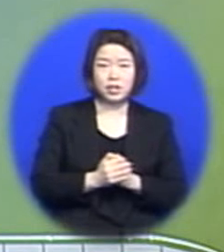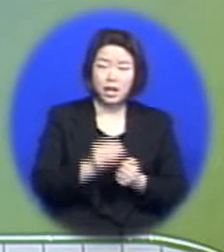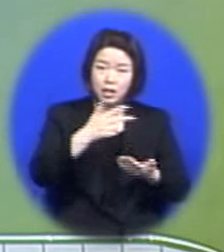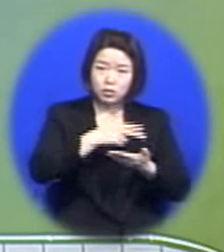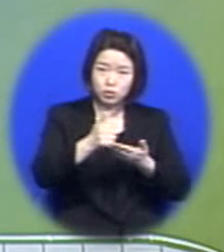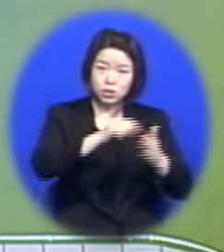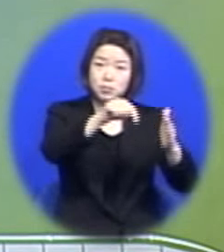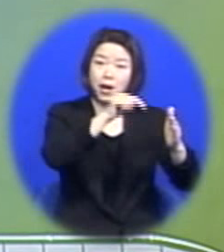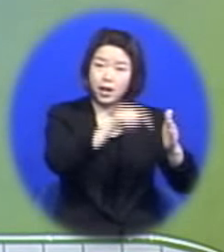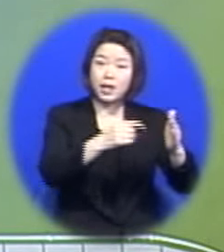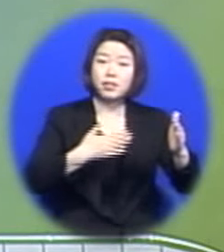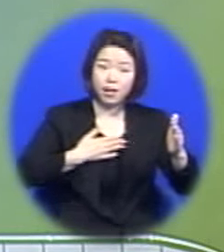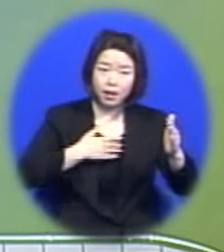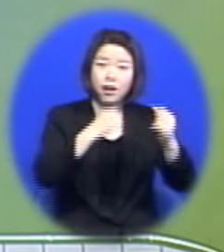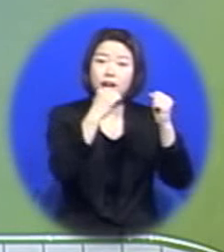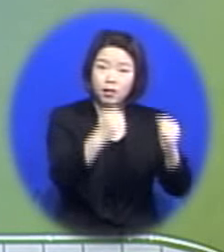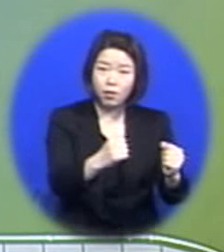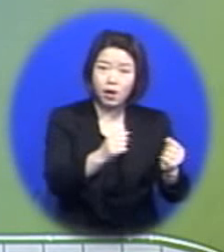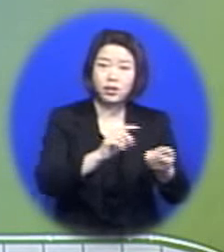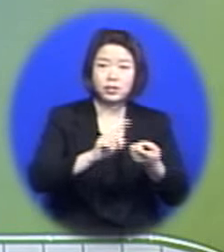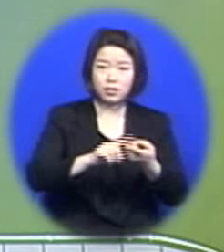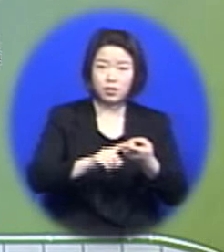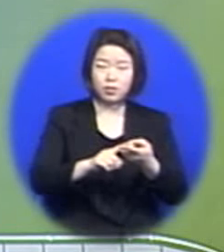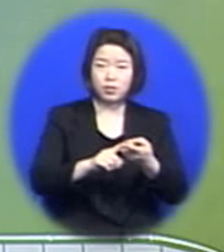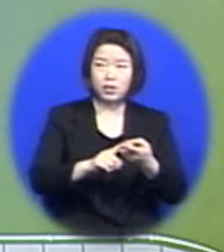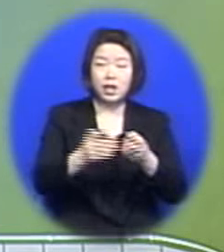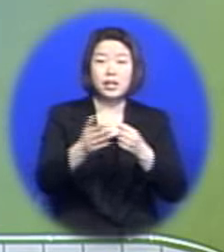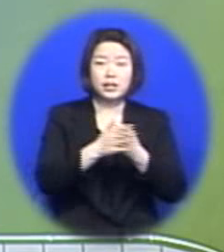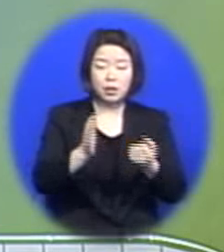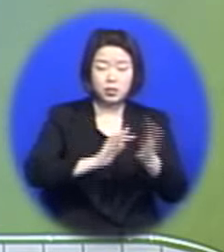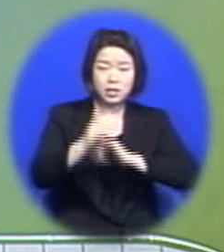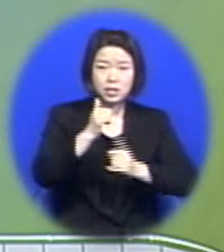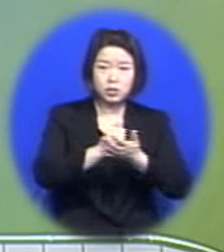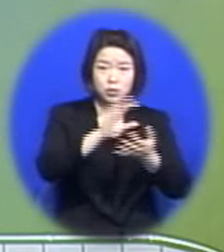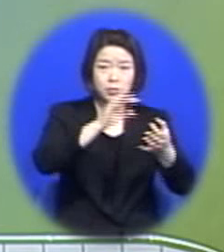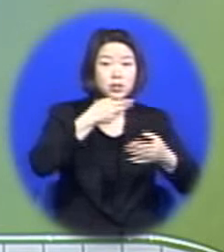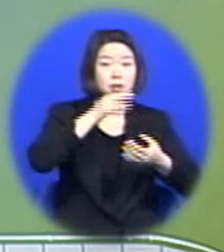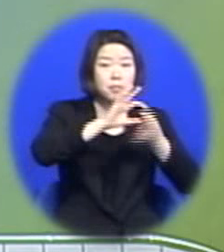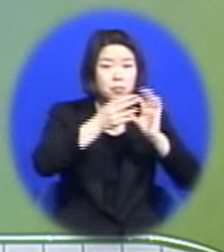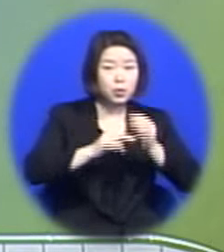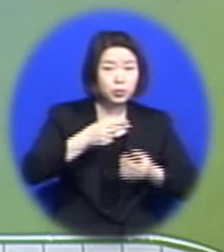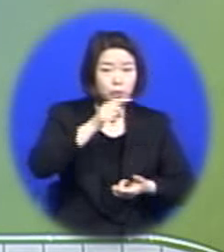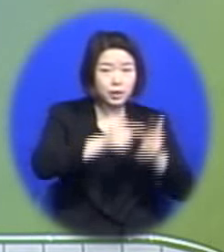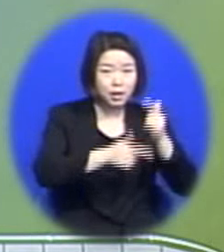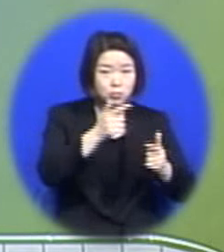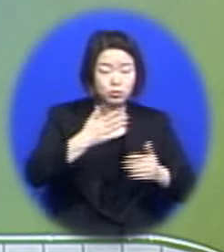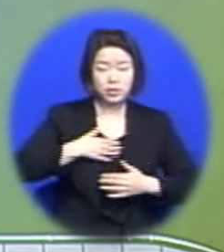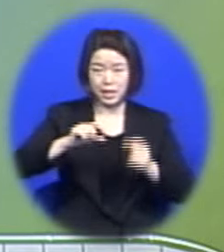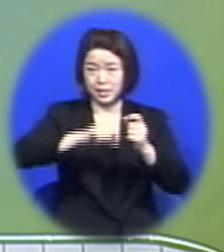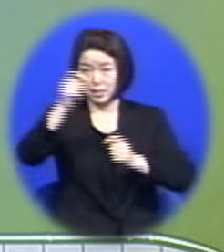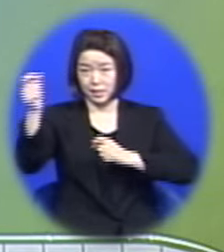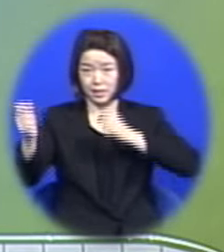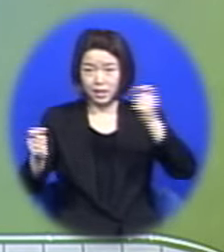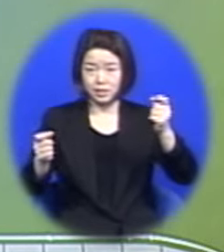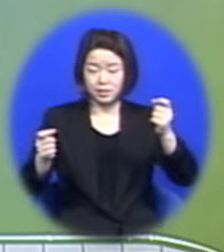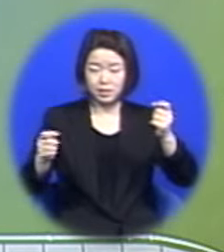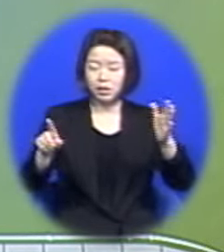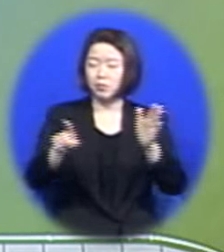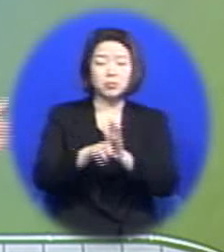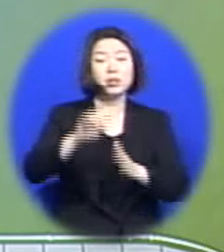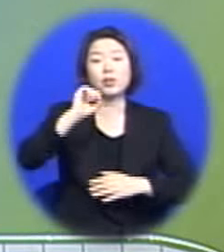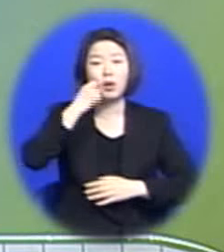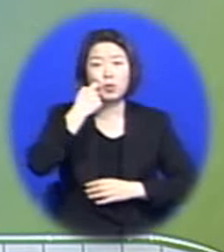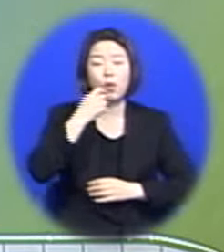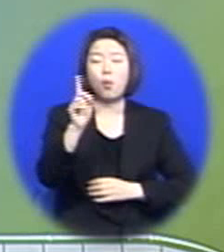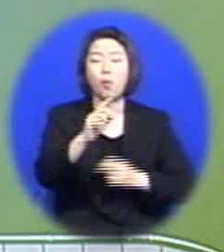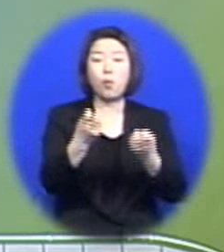주님 안에 내가 거하는 것, 그래서 예수님은 포도나무고 나는 가지인 것, 믿어지지 않았어요. 그게